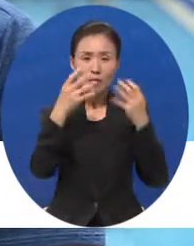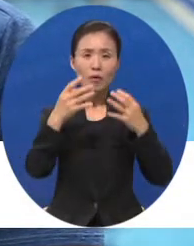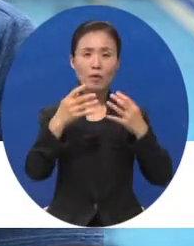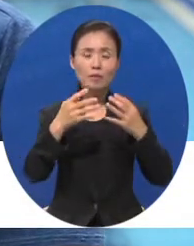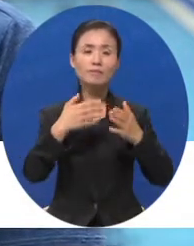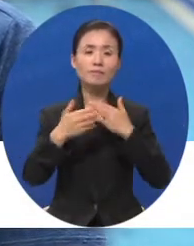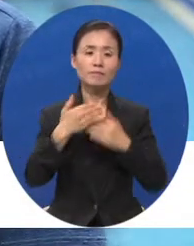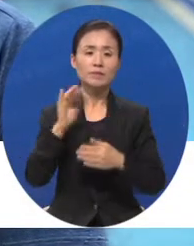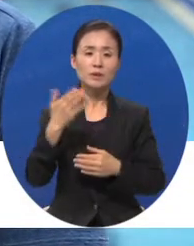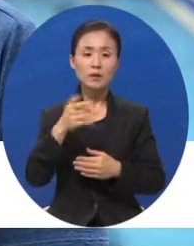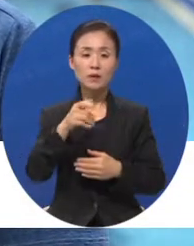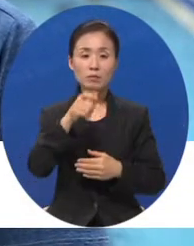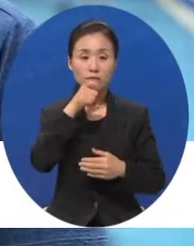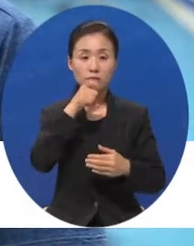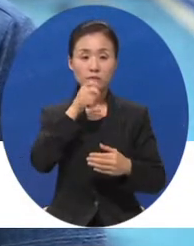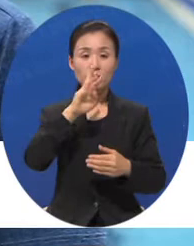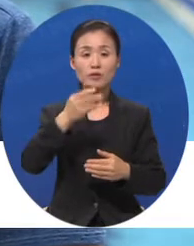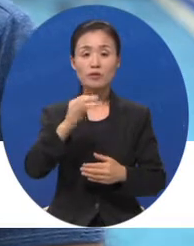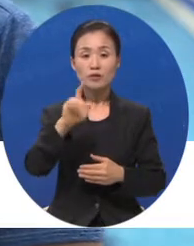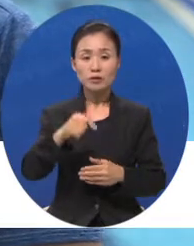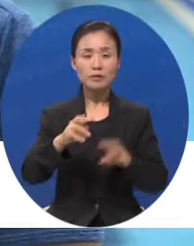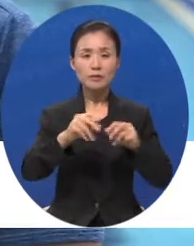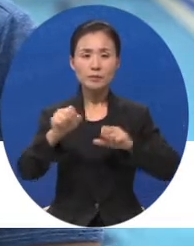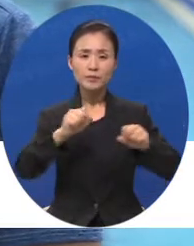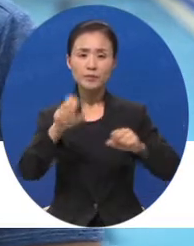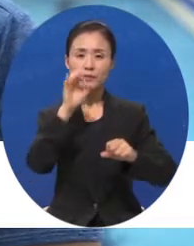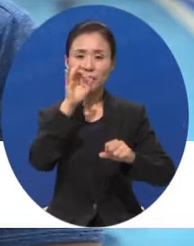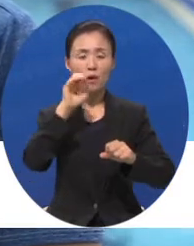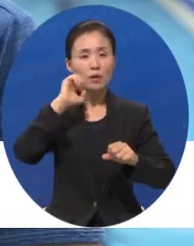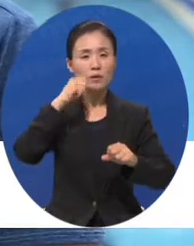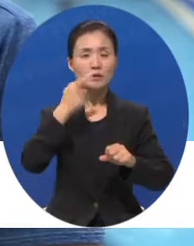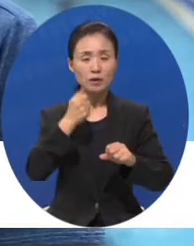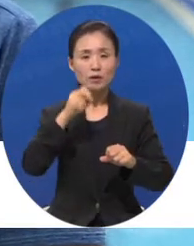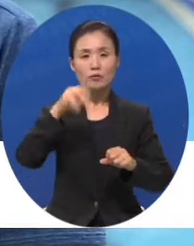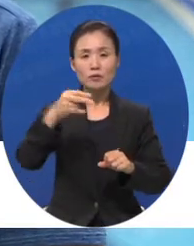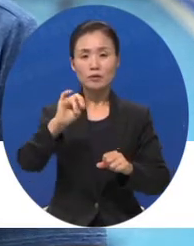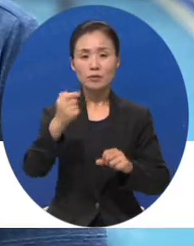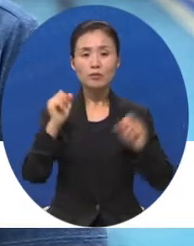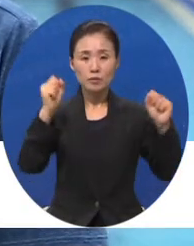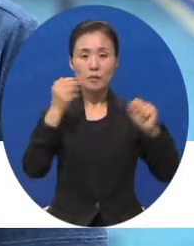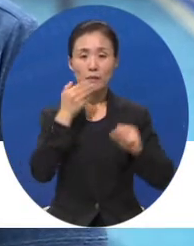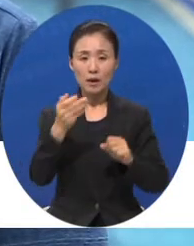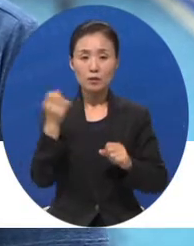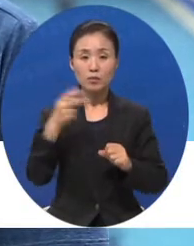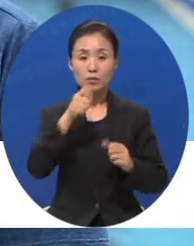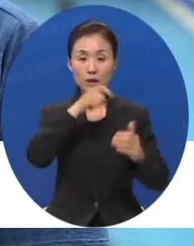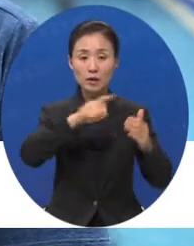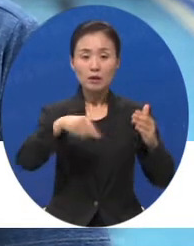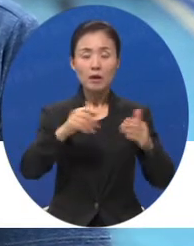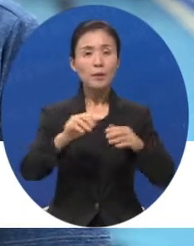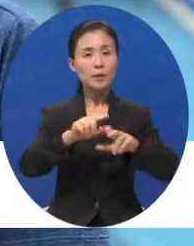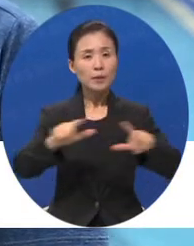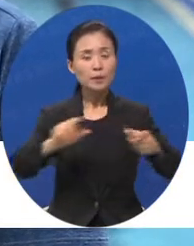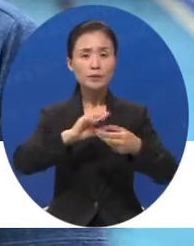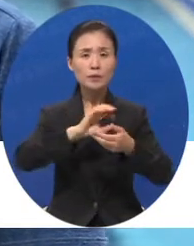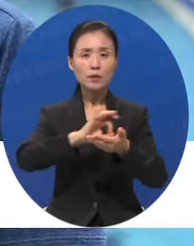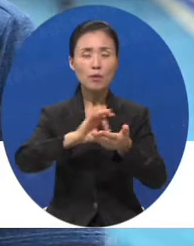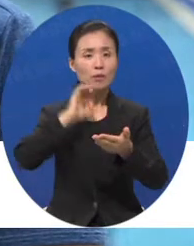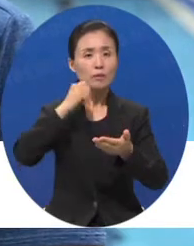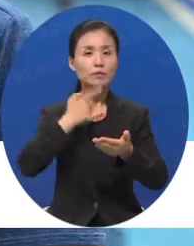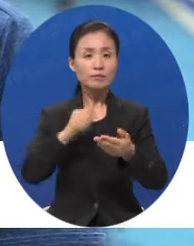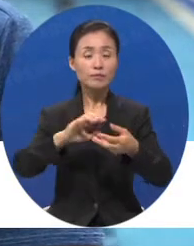할 수 없었던 유산소 운동을 가능하게 하고, 물의 저항은 평소에 쓰지 못했던 근육의 사용을 도와줍니다.